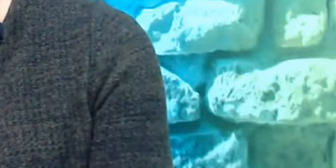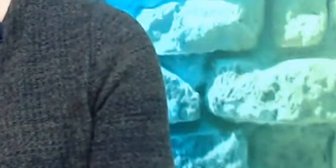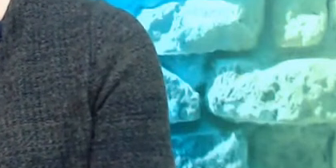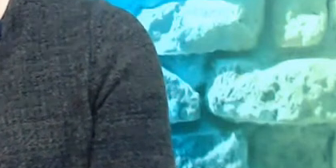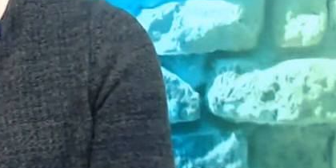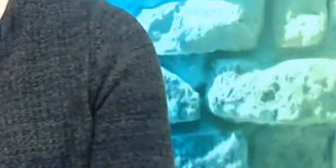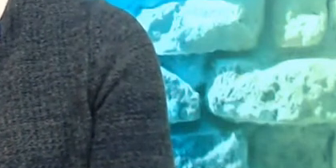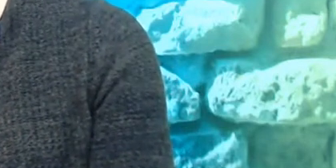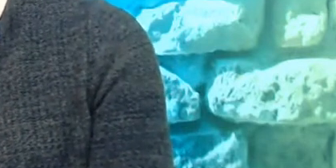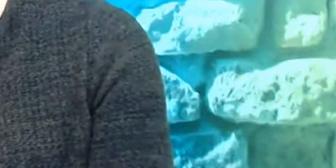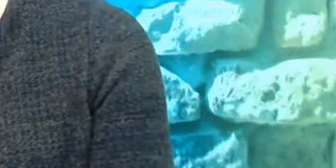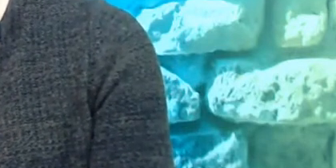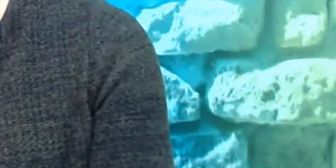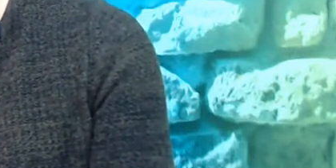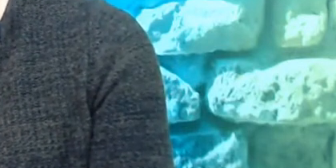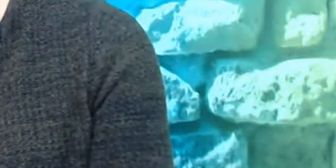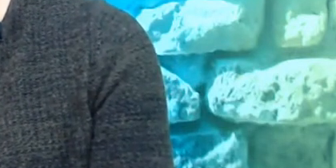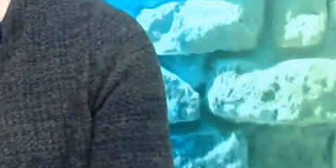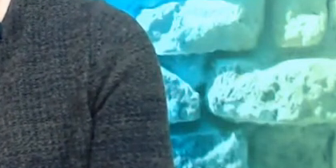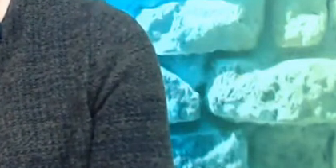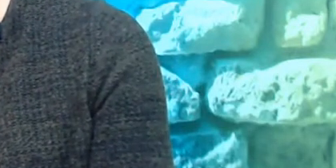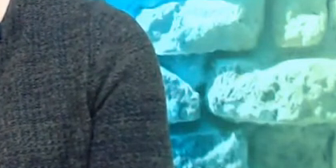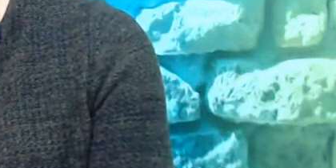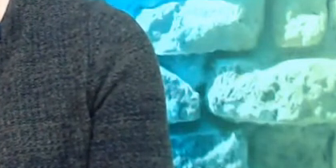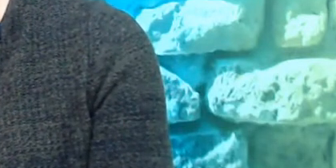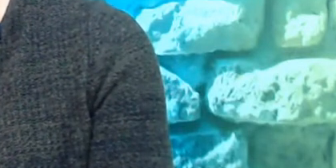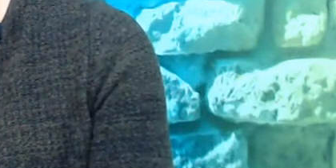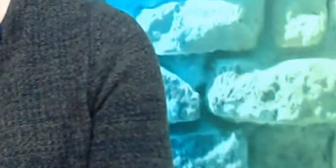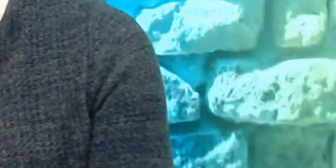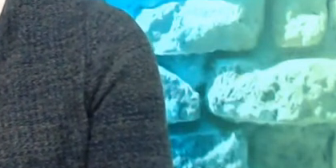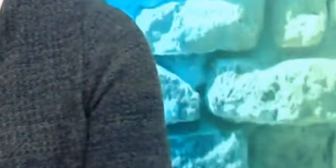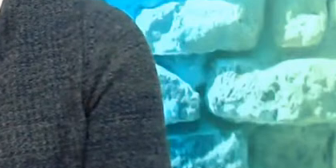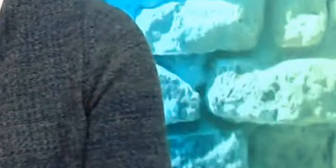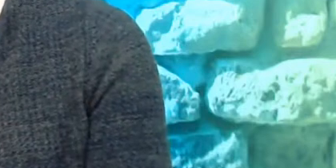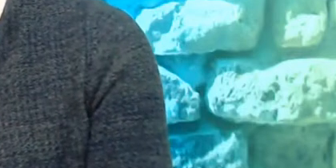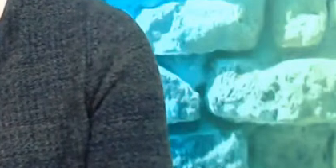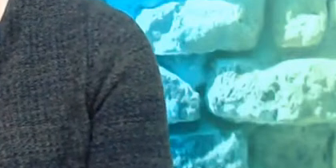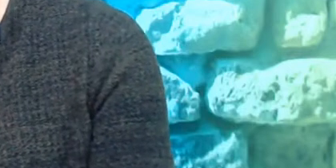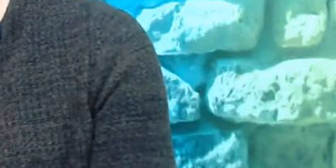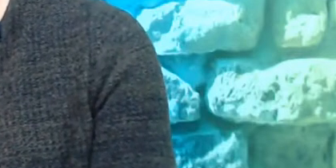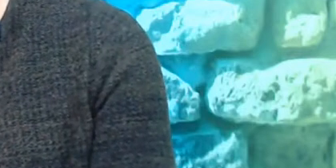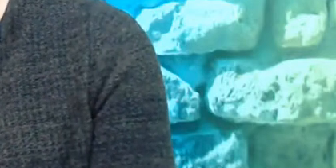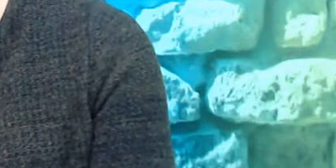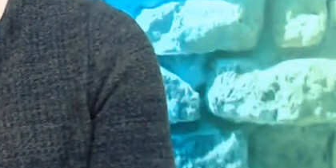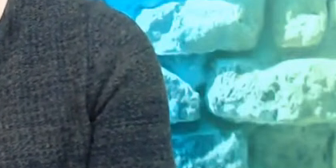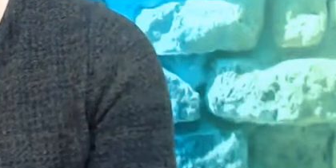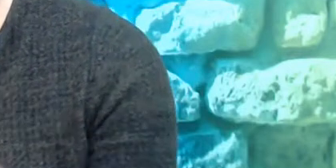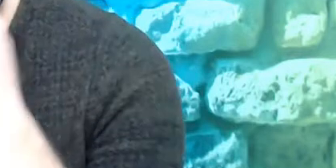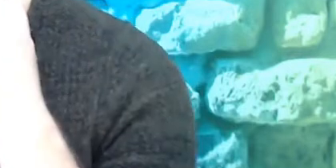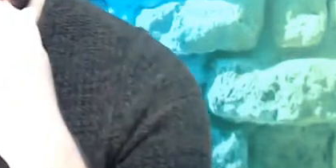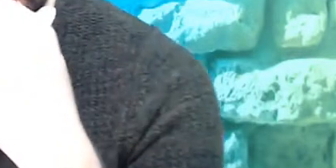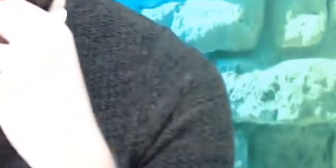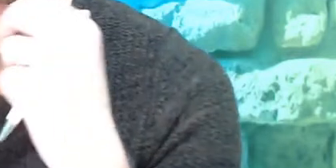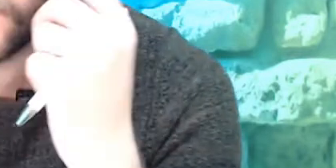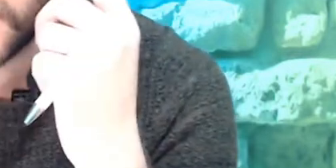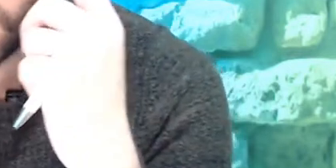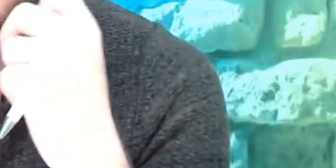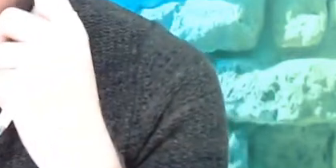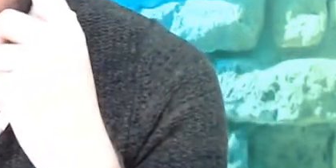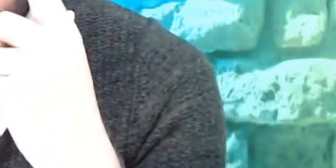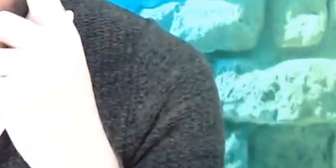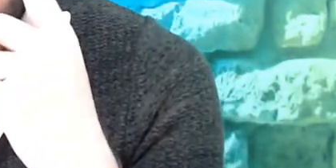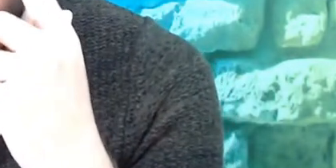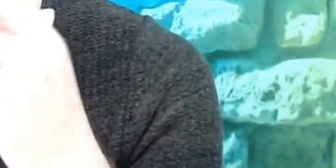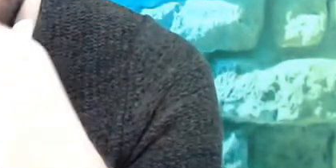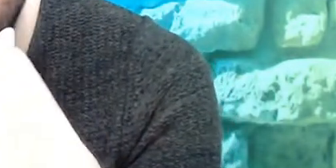yapmıyorsunuz, paylaşmıyorsunuz, beğeni atmaktan çekiniyorsunuz. Ondan dolayı maalesef erişim az alıyoruz. Yani